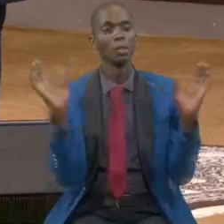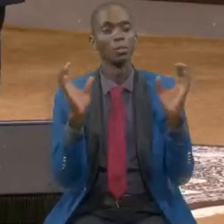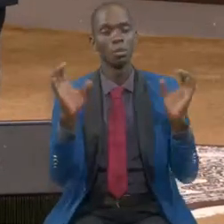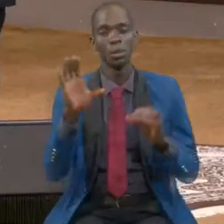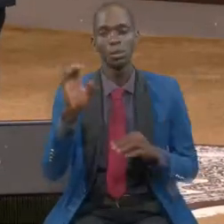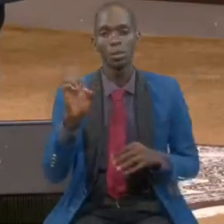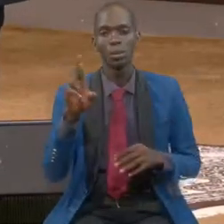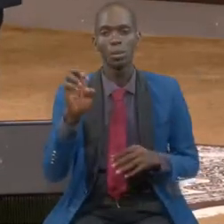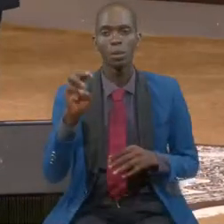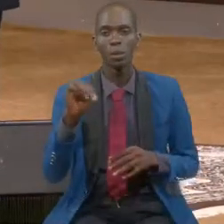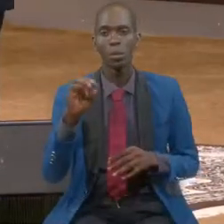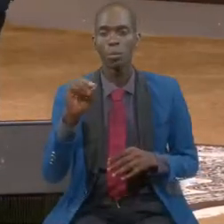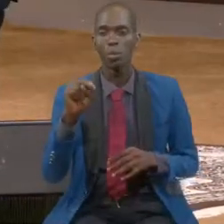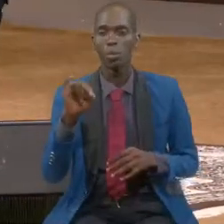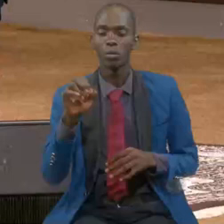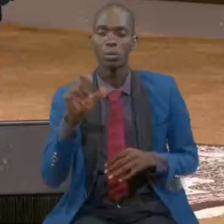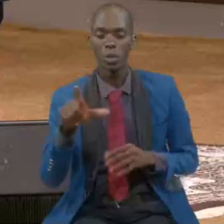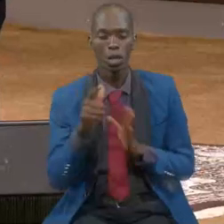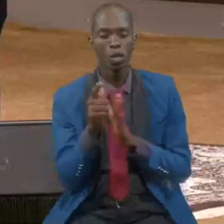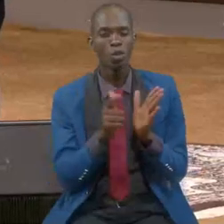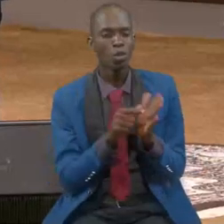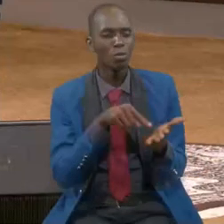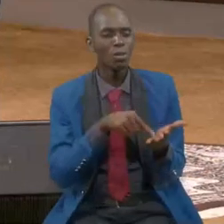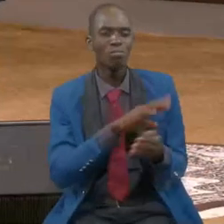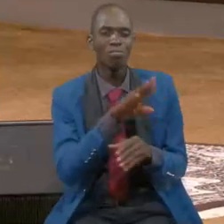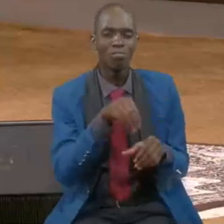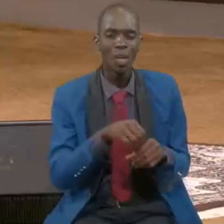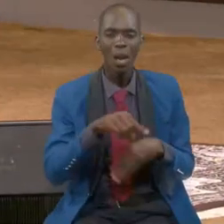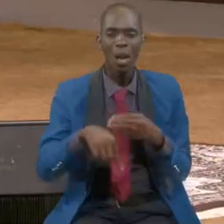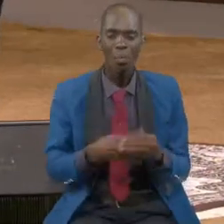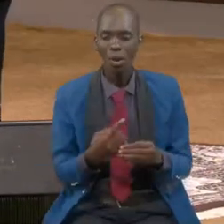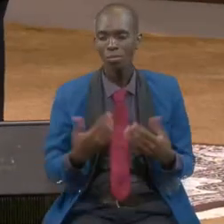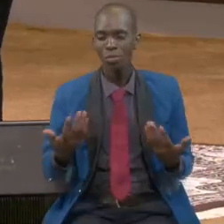cérémoniales. Les lois cérémoniales concernent